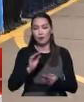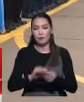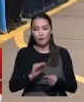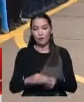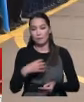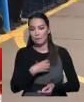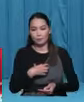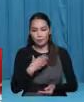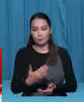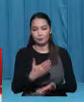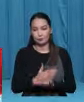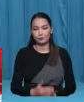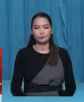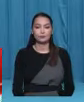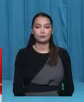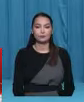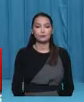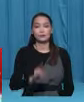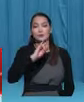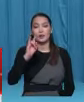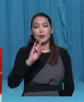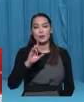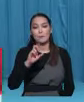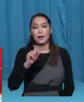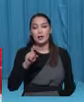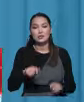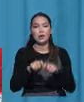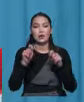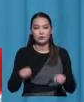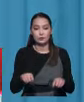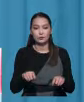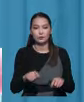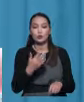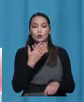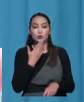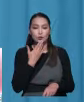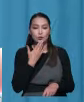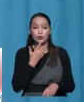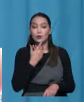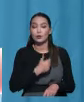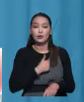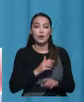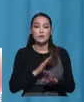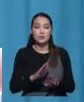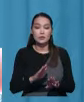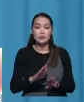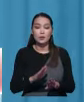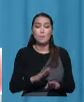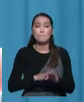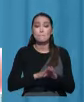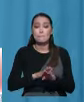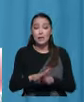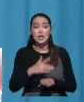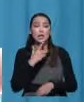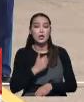тірегі екенін атап өтті. Авиациялық базаның ашылуы ұлттық ұлан ғана емес, бүкіл